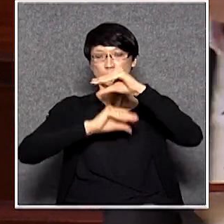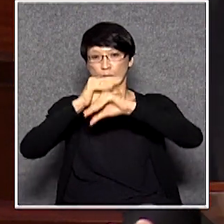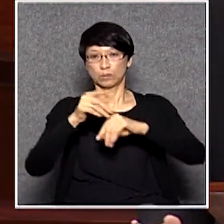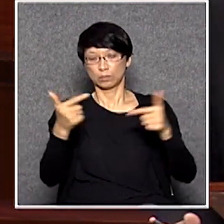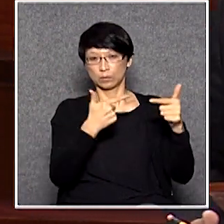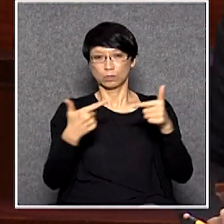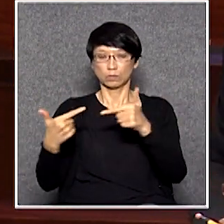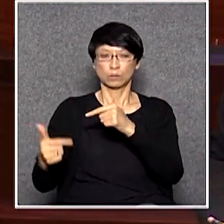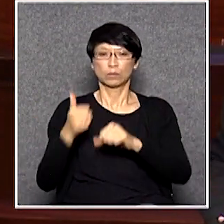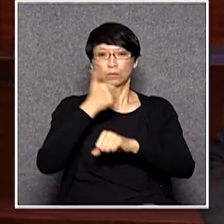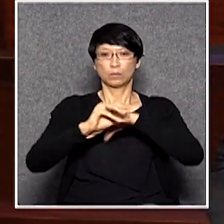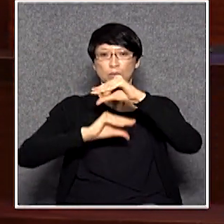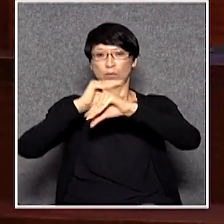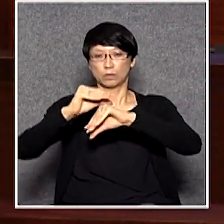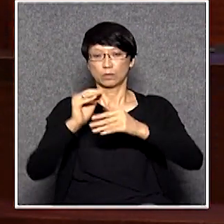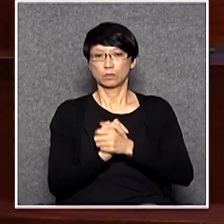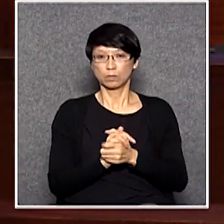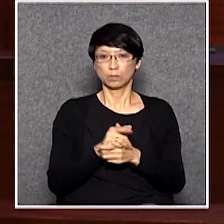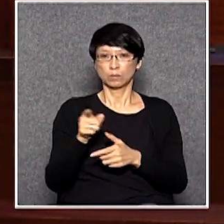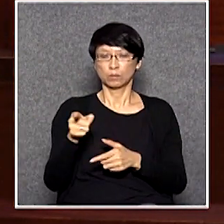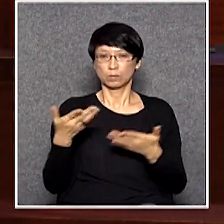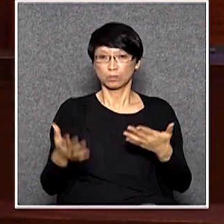的嘛，是吧？怎會不關這一